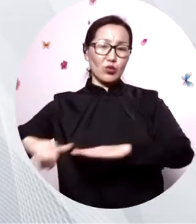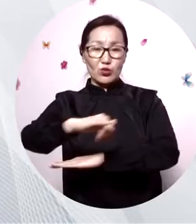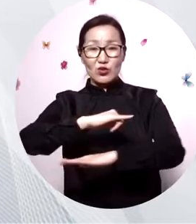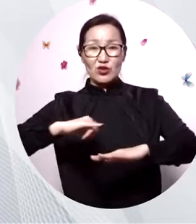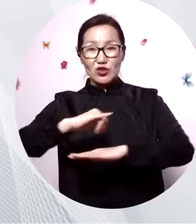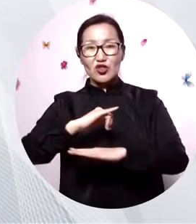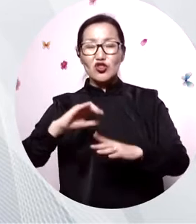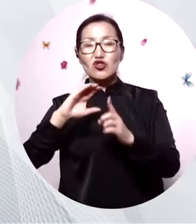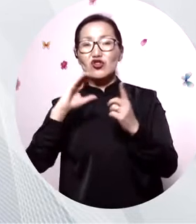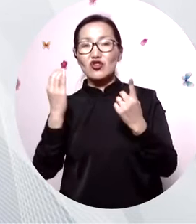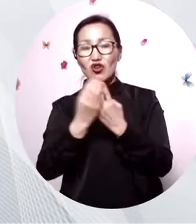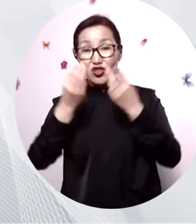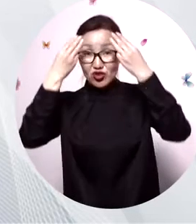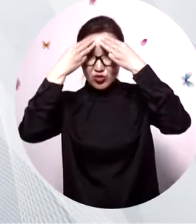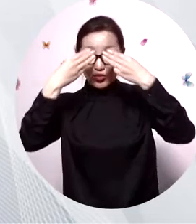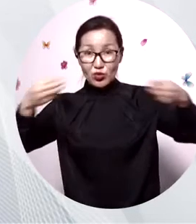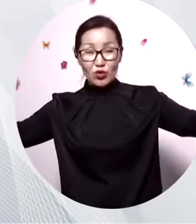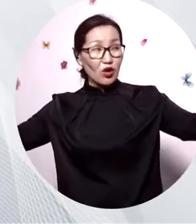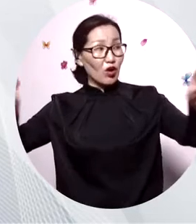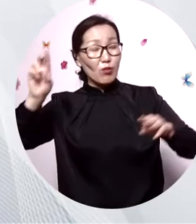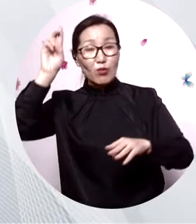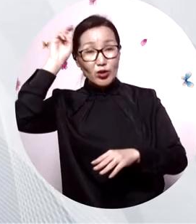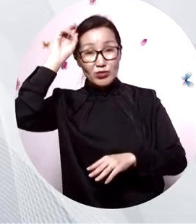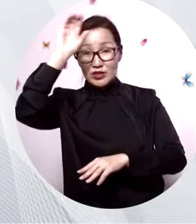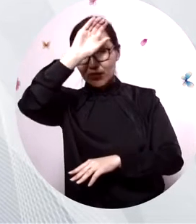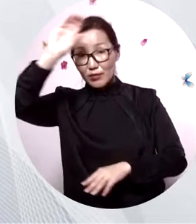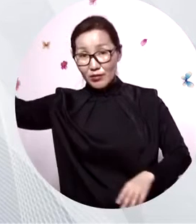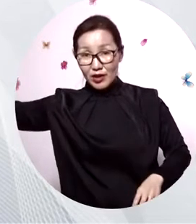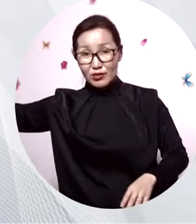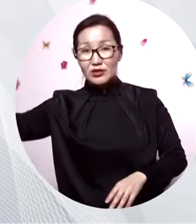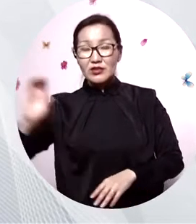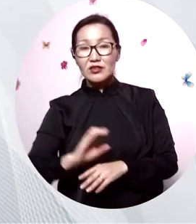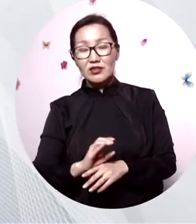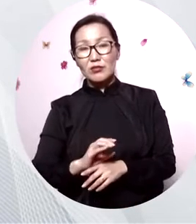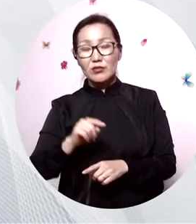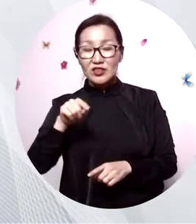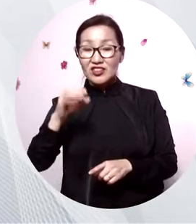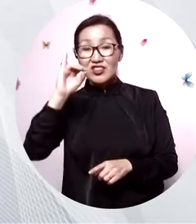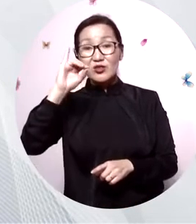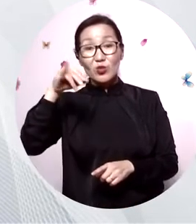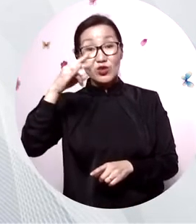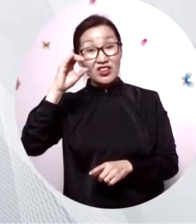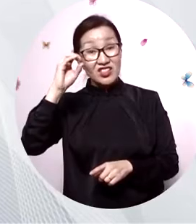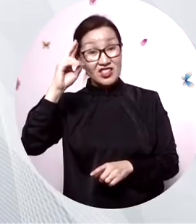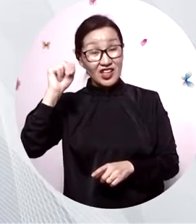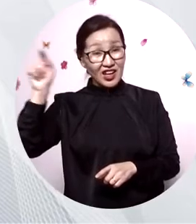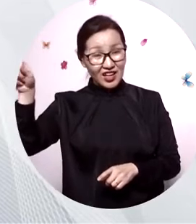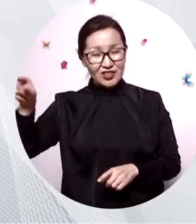улсын соёл, шинжлэх ухаан, боловсролын байгууллага болох